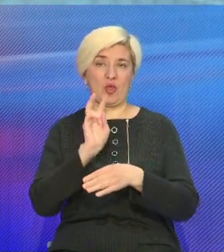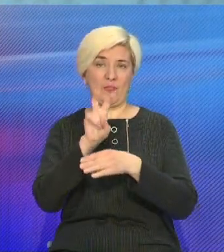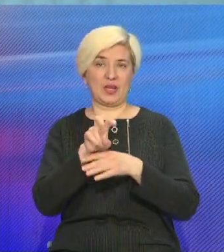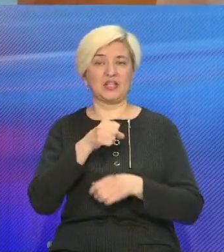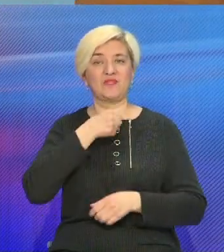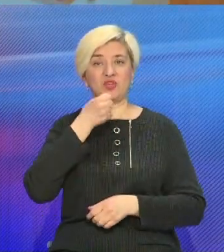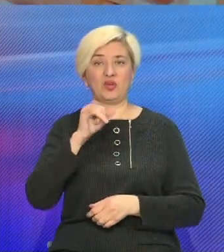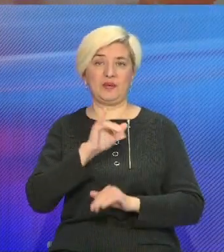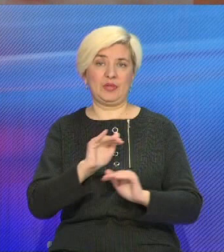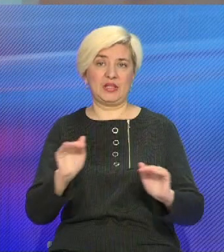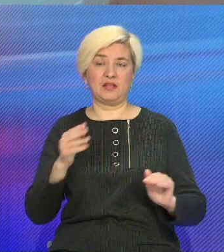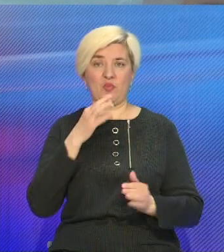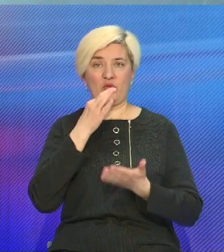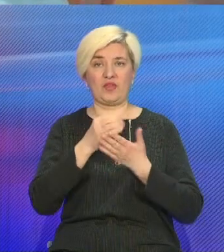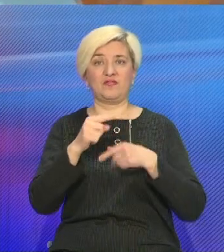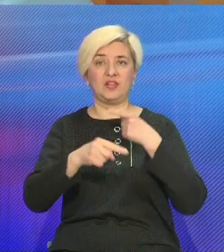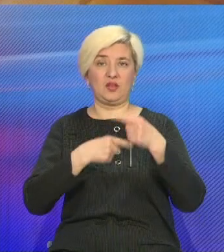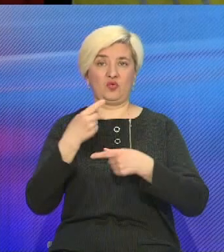адказ у наступным матэрыяле.